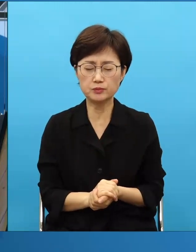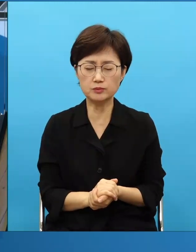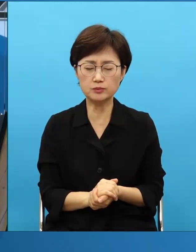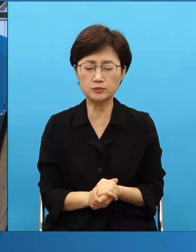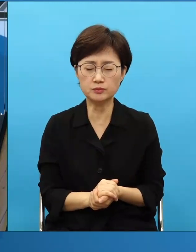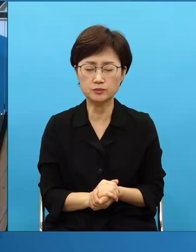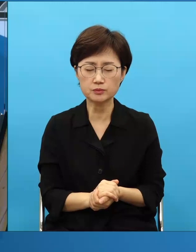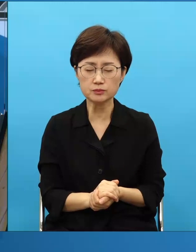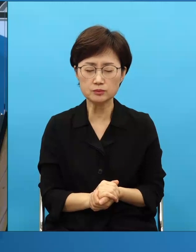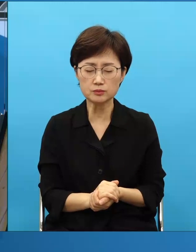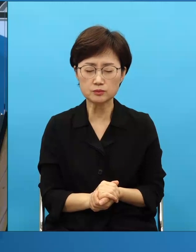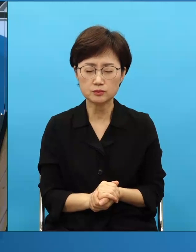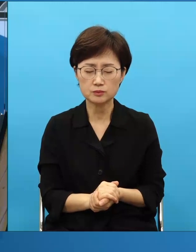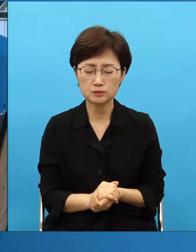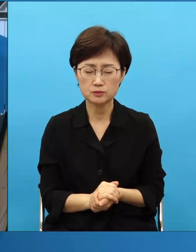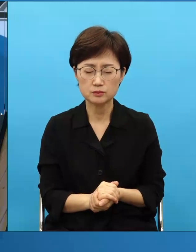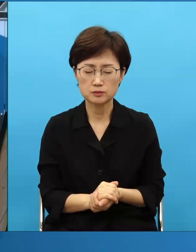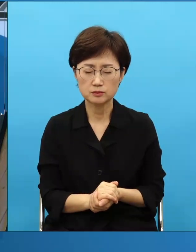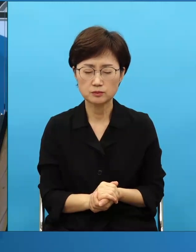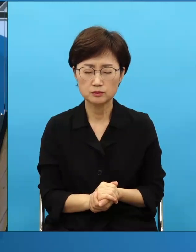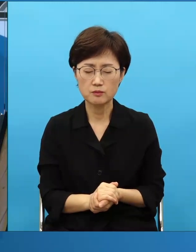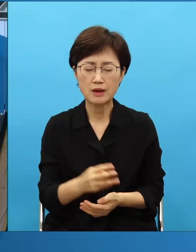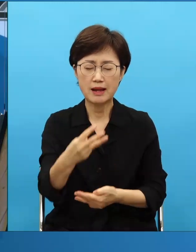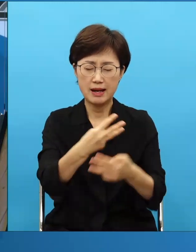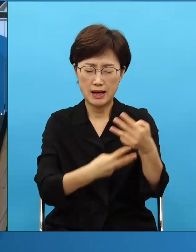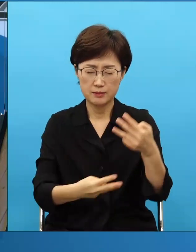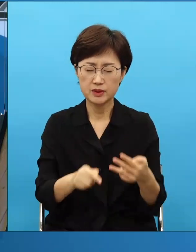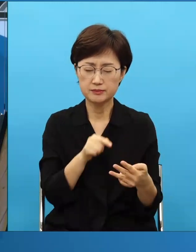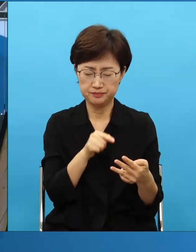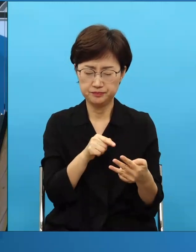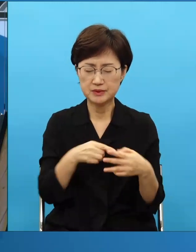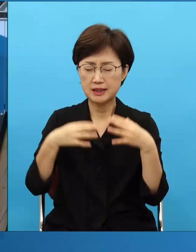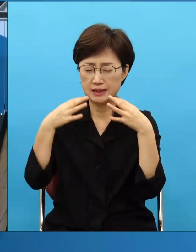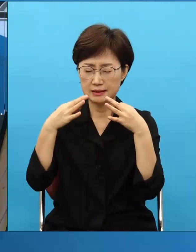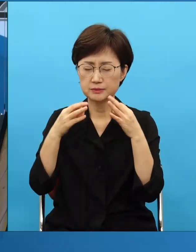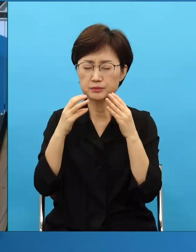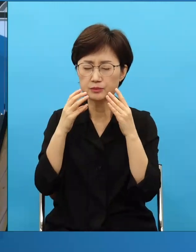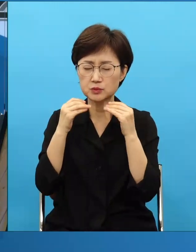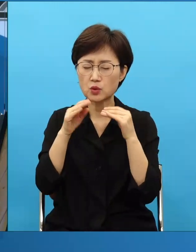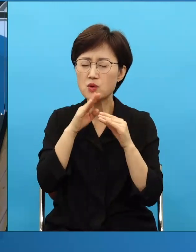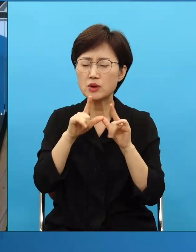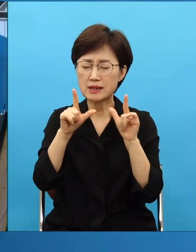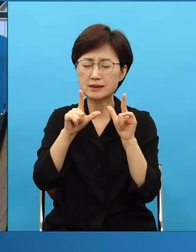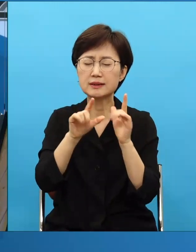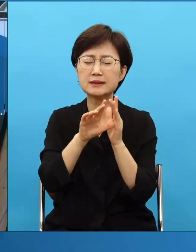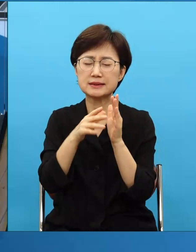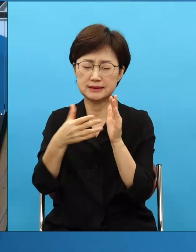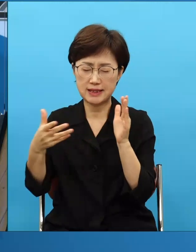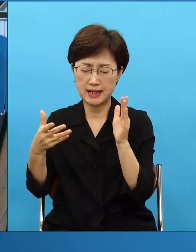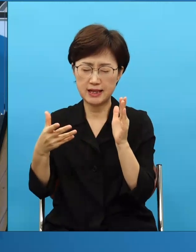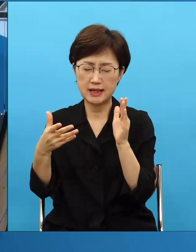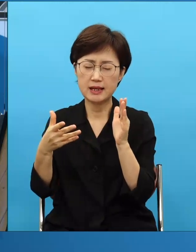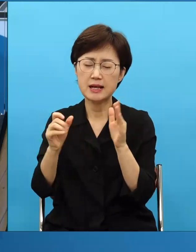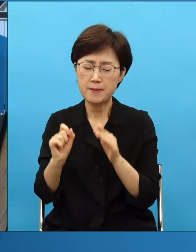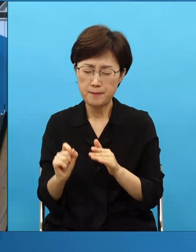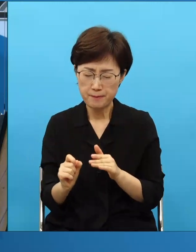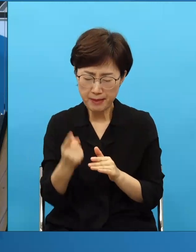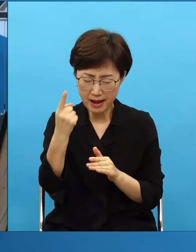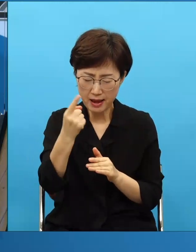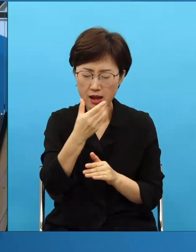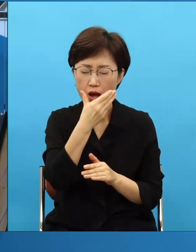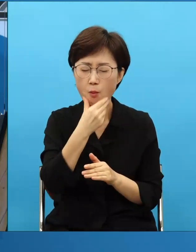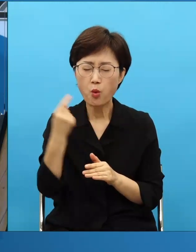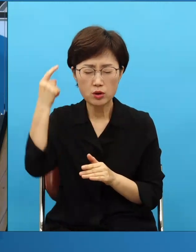disciples open in their fields. 렘넌트들이 검토할 시대를 통해 복음으로 각인되어 재앙을